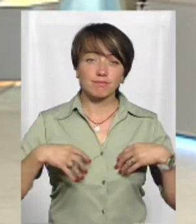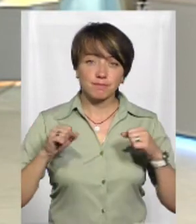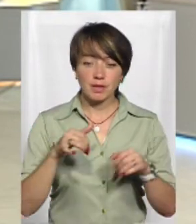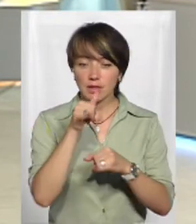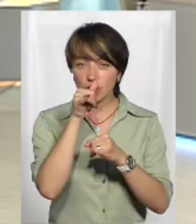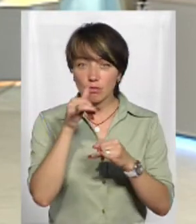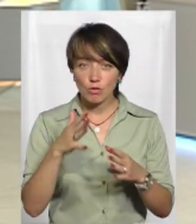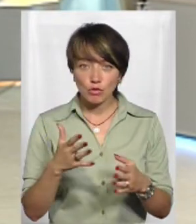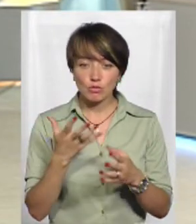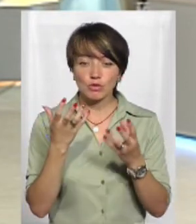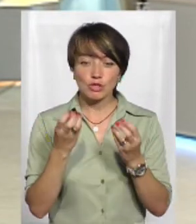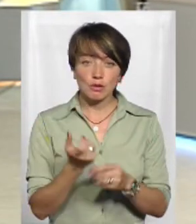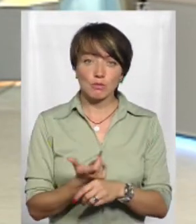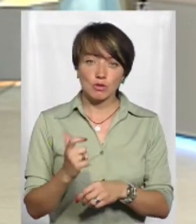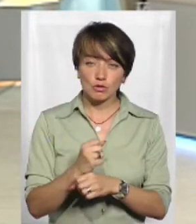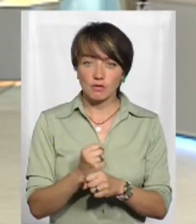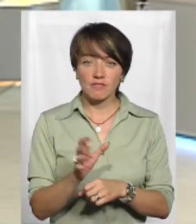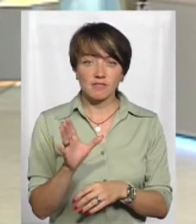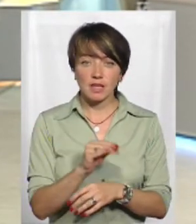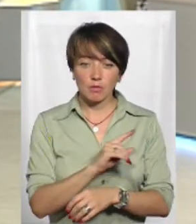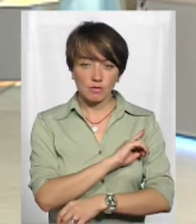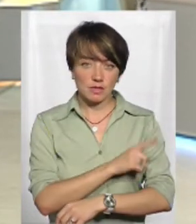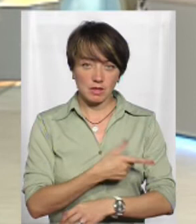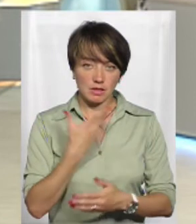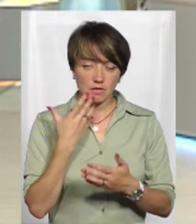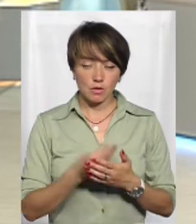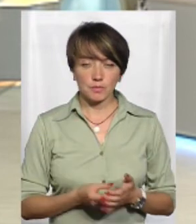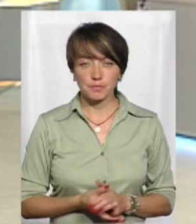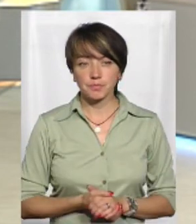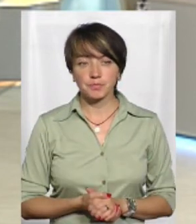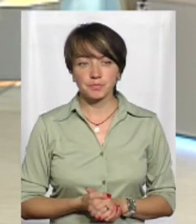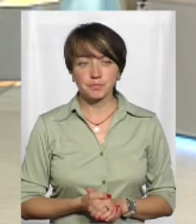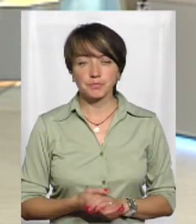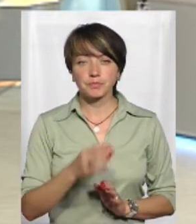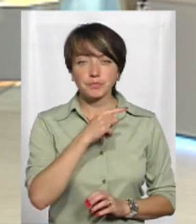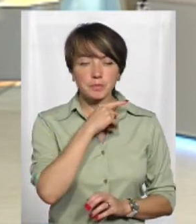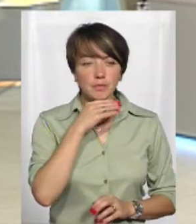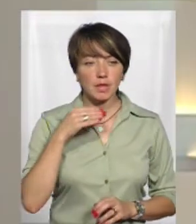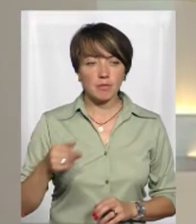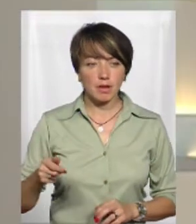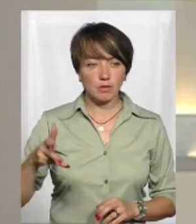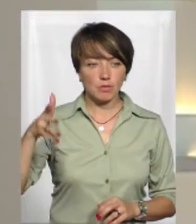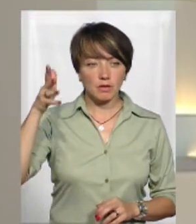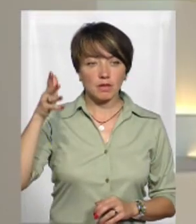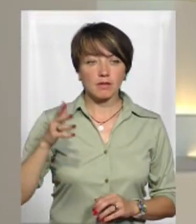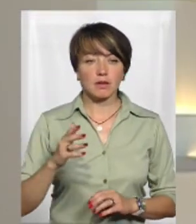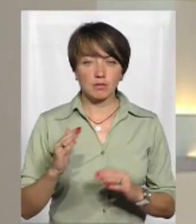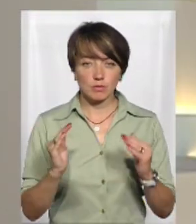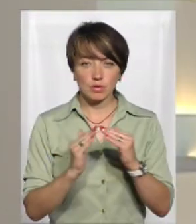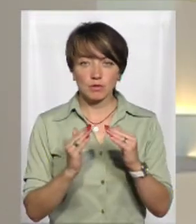можемо перепригнути через голову. Серйозно. Робимо все в своїх повноваженнях. Так. Багатоповерхівка, про яку йшла